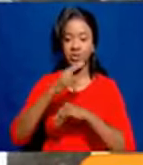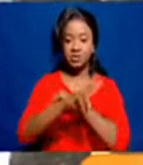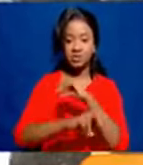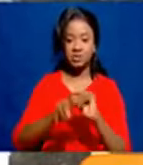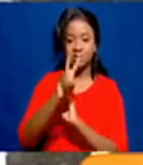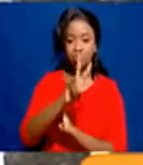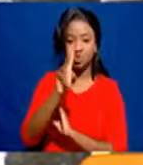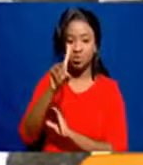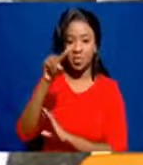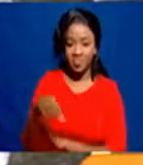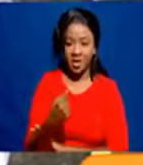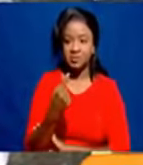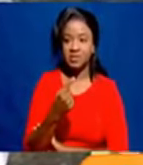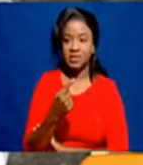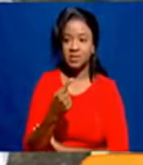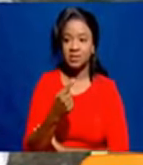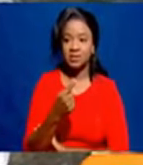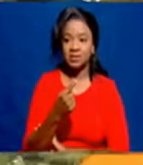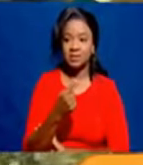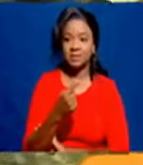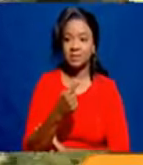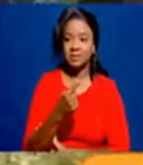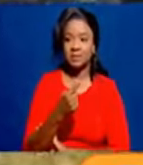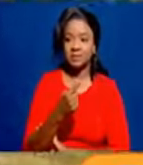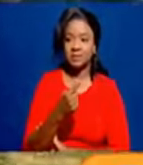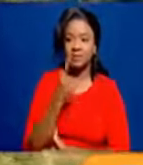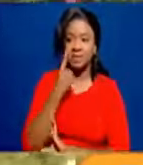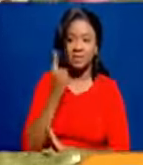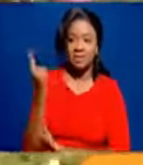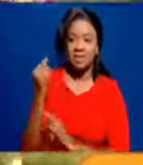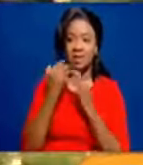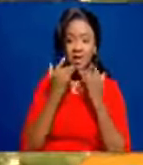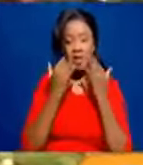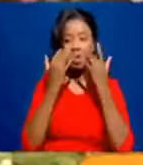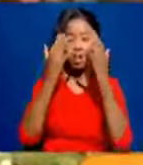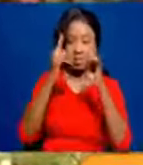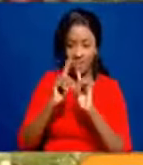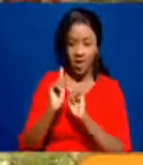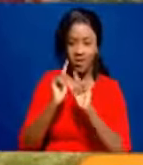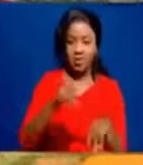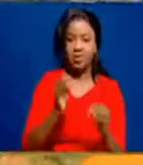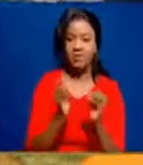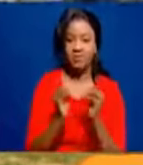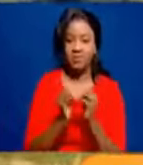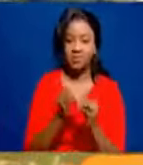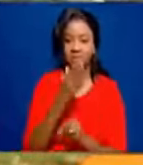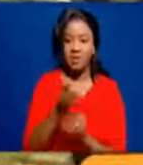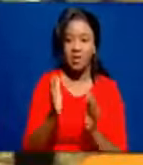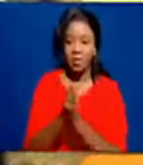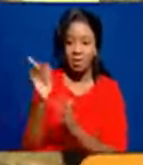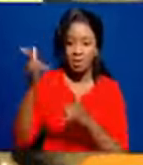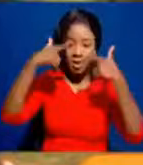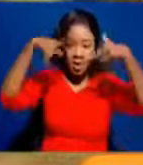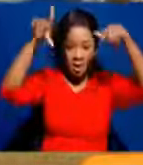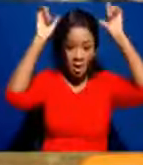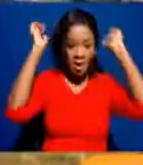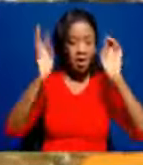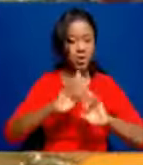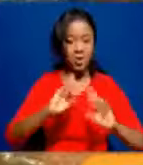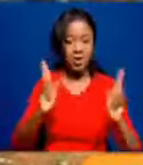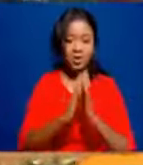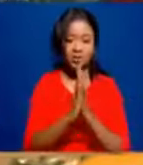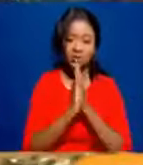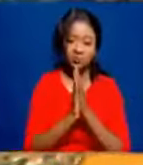2021 kando na mwingine, akilengwa na machozi anafika katika mkutano wa leo na ng'ombe huyu tayari kuomba msamaha